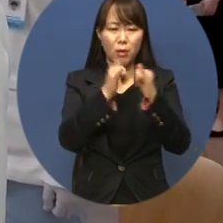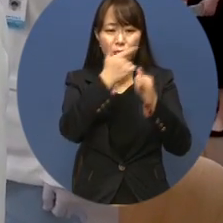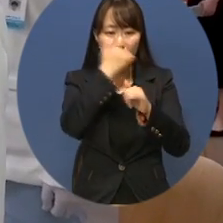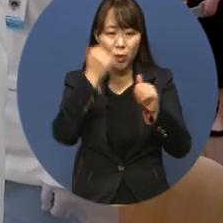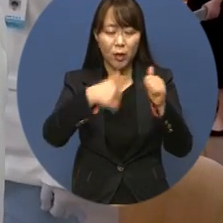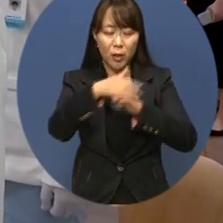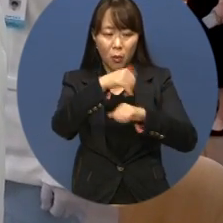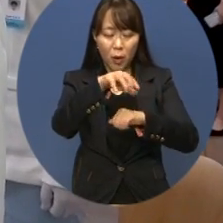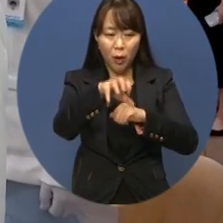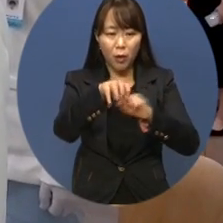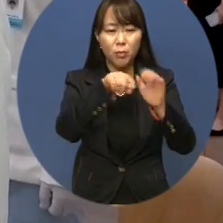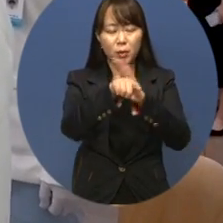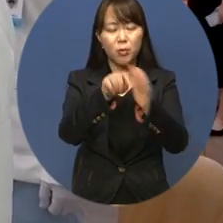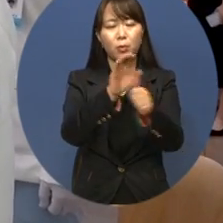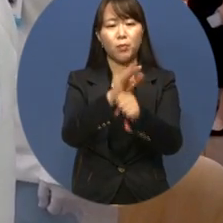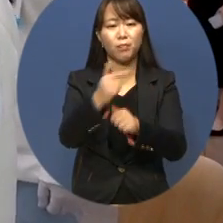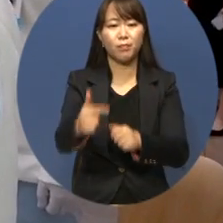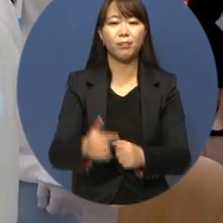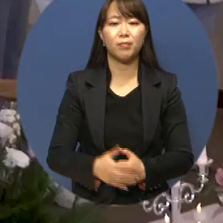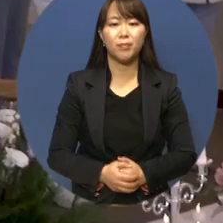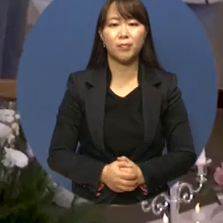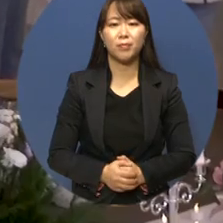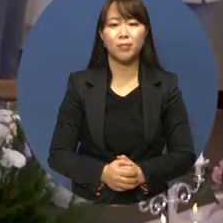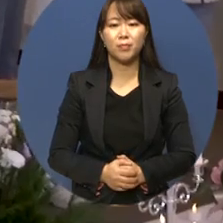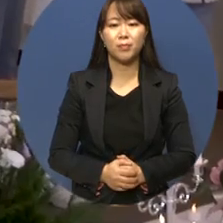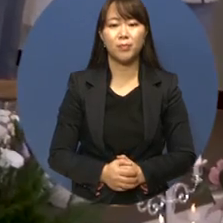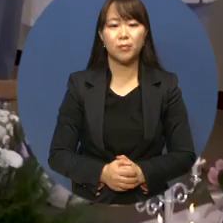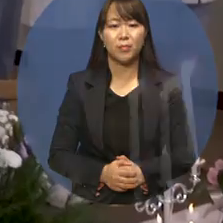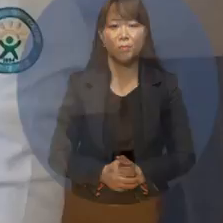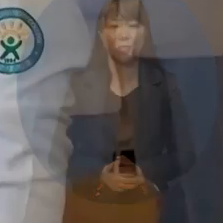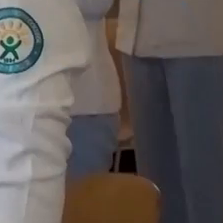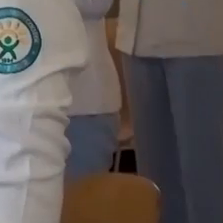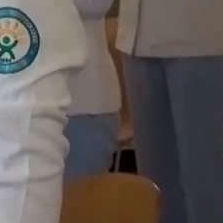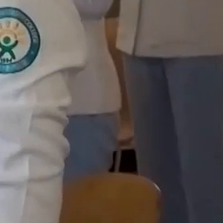의료 현장에 큰 힘이 되고 있습니다.